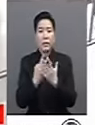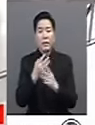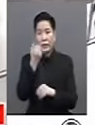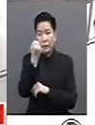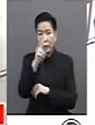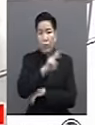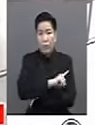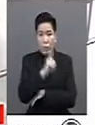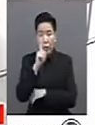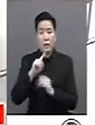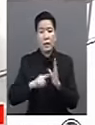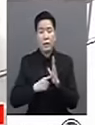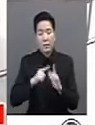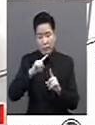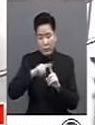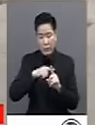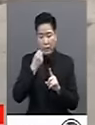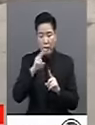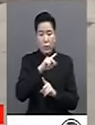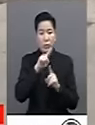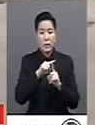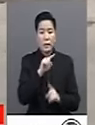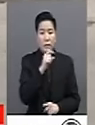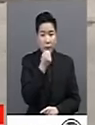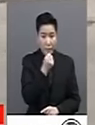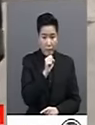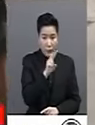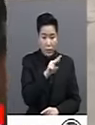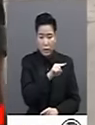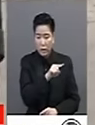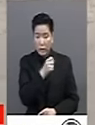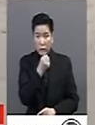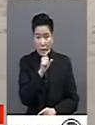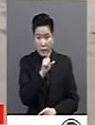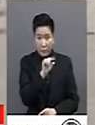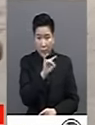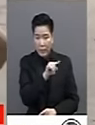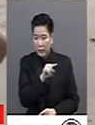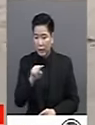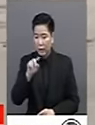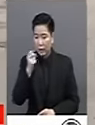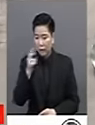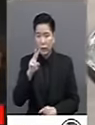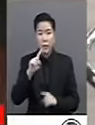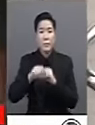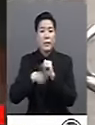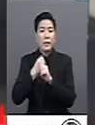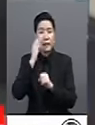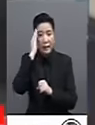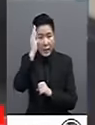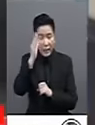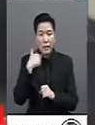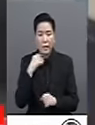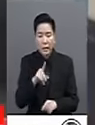ดแรกตั้งแต่28ธันวาคมถึง8มกราคมปีหน้าจากการสอบสวนยังไม่เสร็จสิ้นก็ต้องมีการสอบปากคำพยานอีก